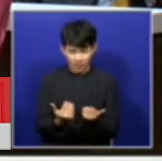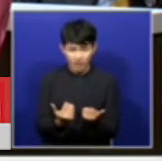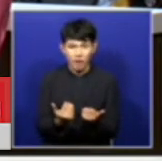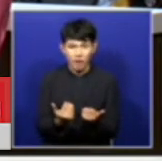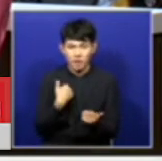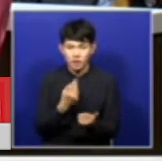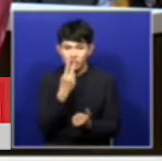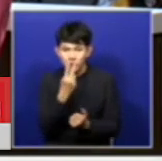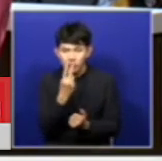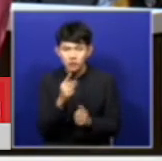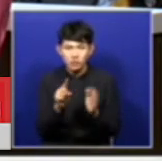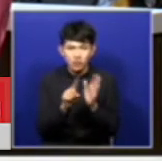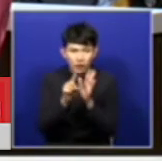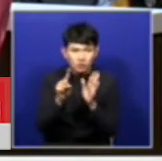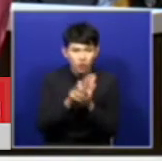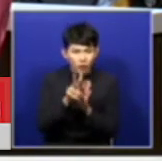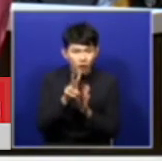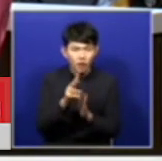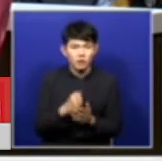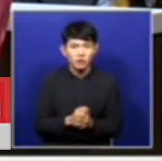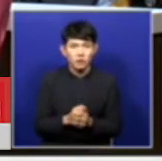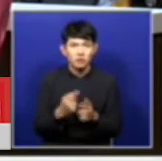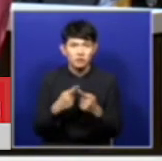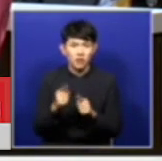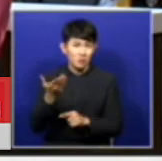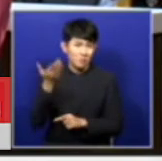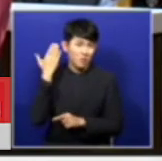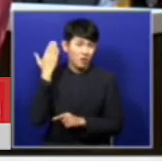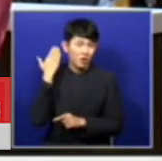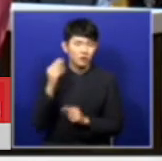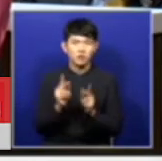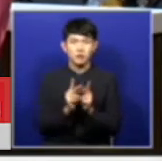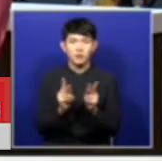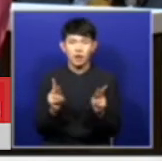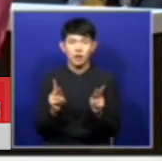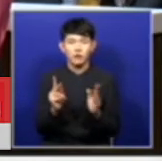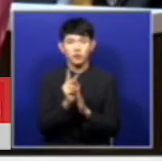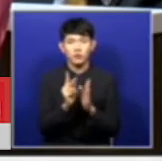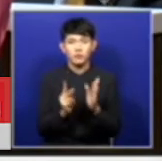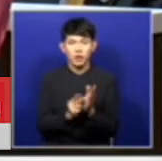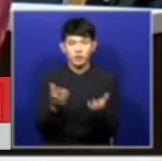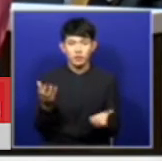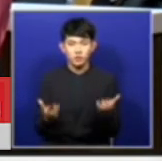จะเห็นกันครั้งสองครั้งก่อนหน้านี้ก็มีกรรมธิการกฎหมายการยุติธรรม